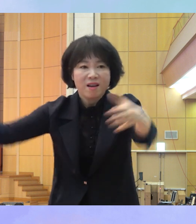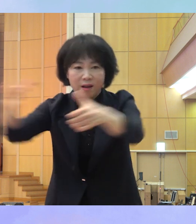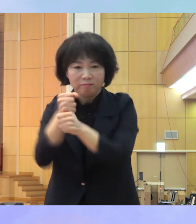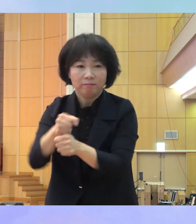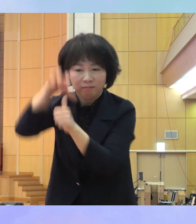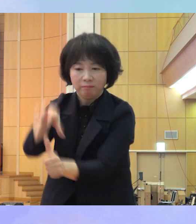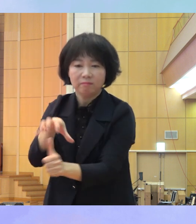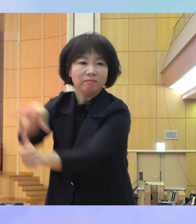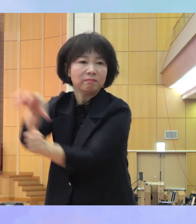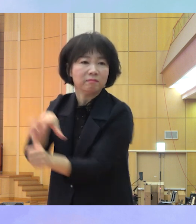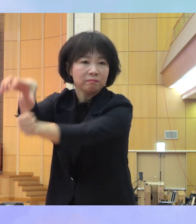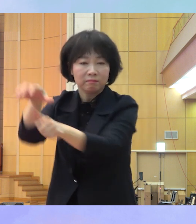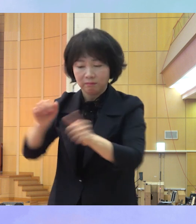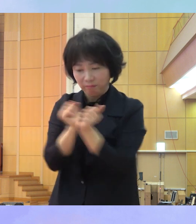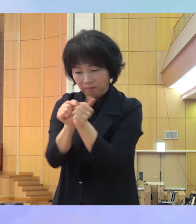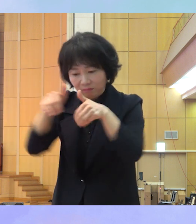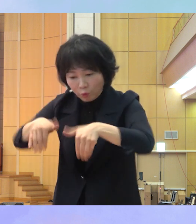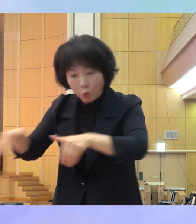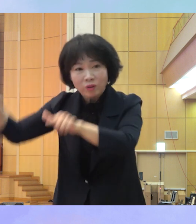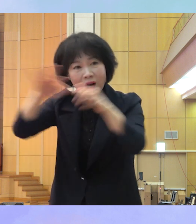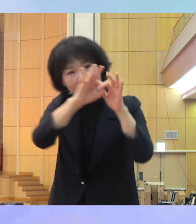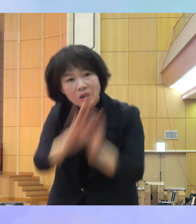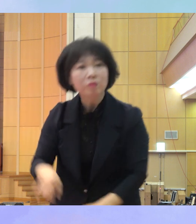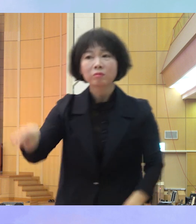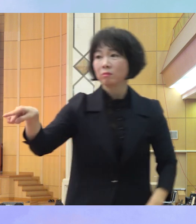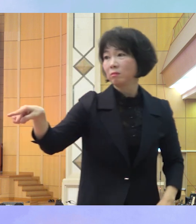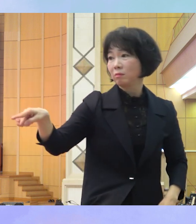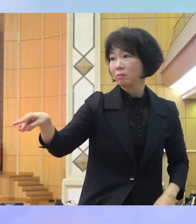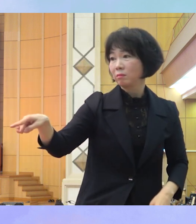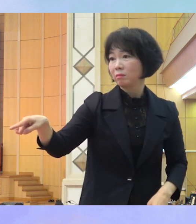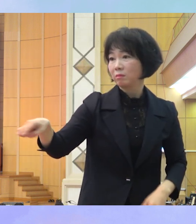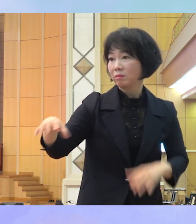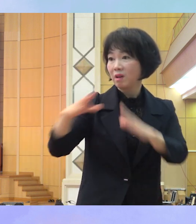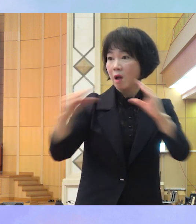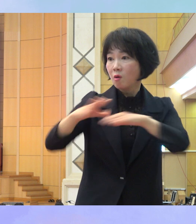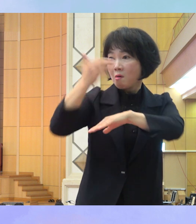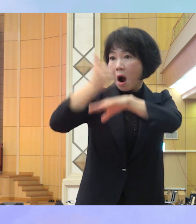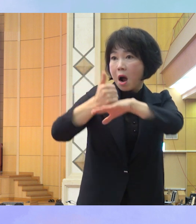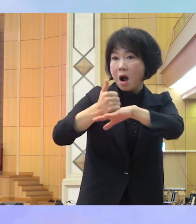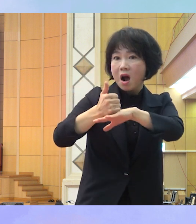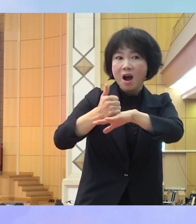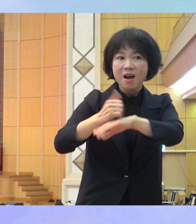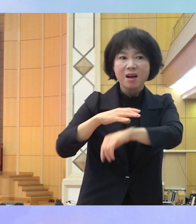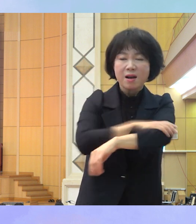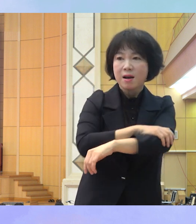졸지에 애굽 사람 밑에서 종노릇하는 노예의 신분이 돼버리고 말았어요.